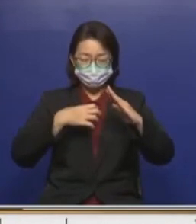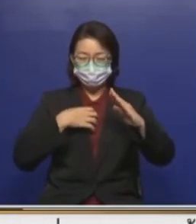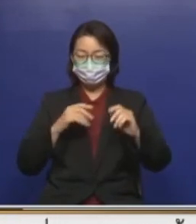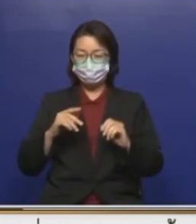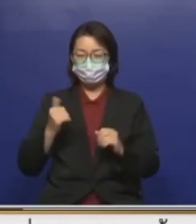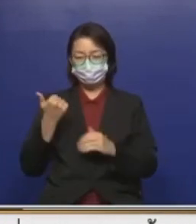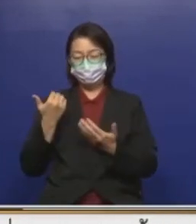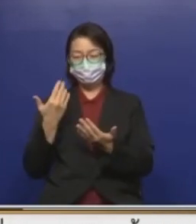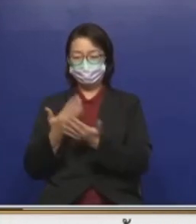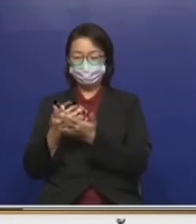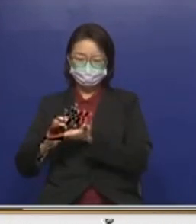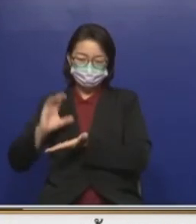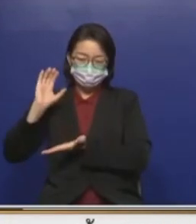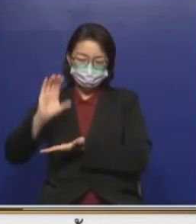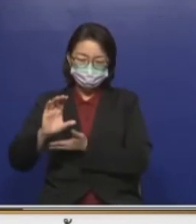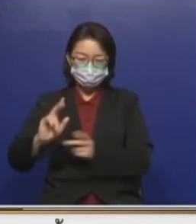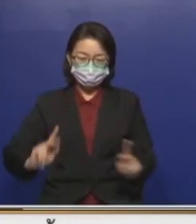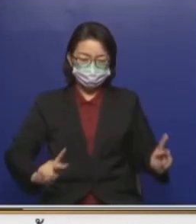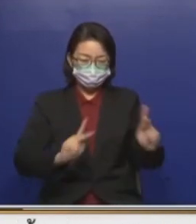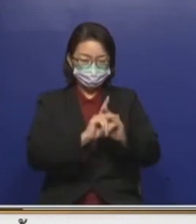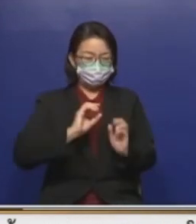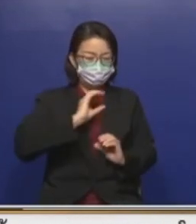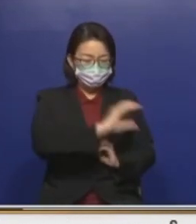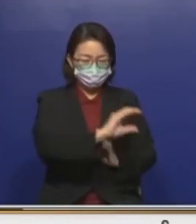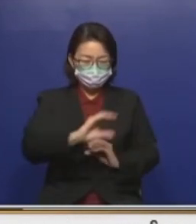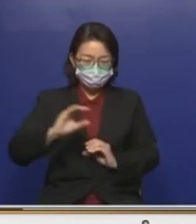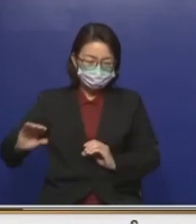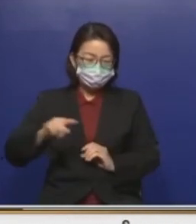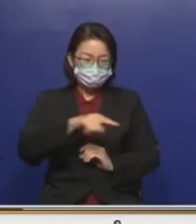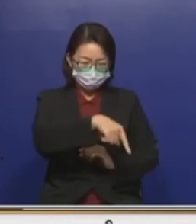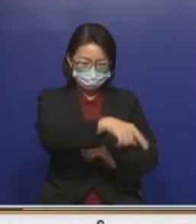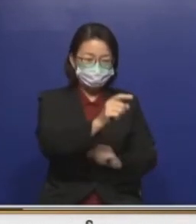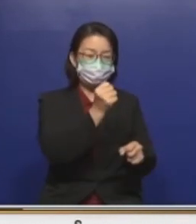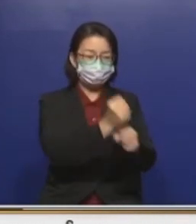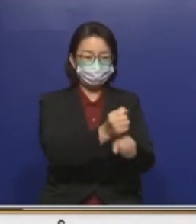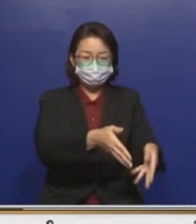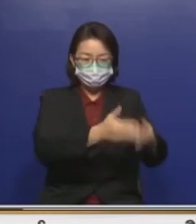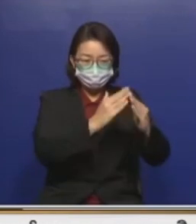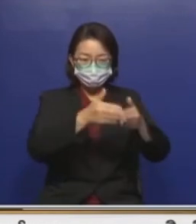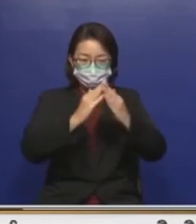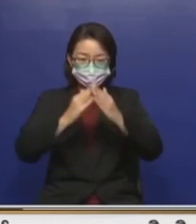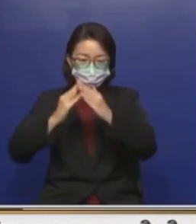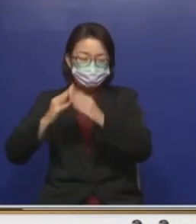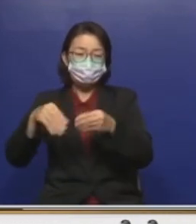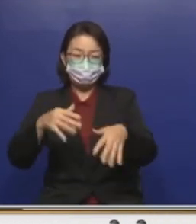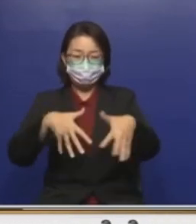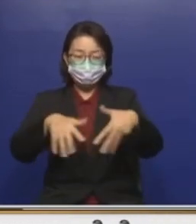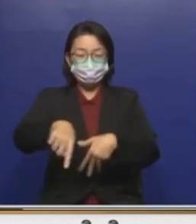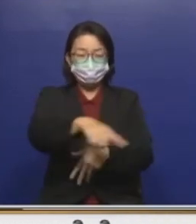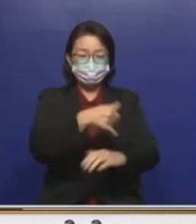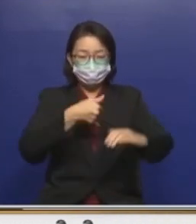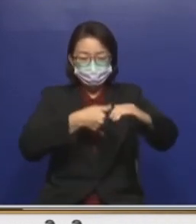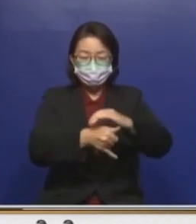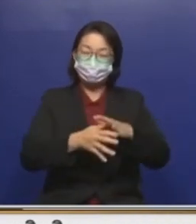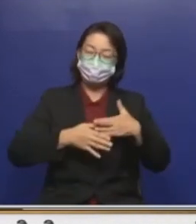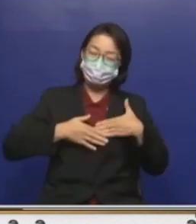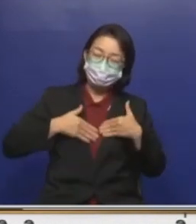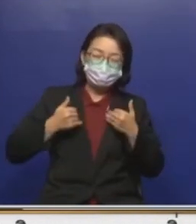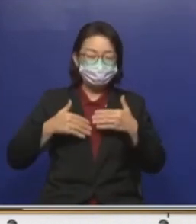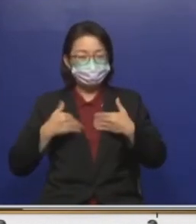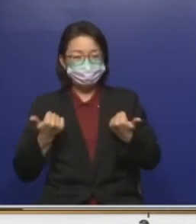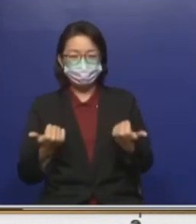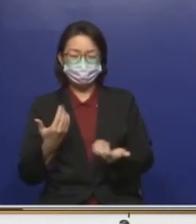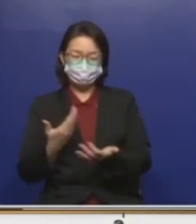ไปร่วมมือกันในการทำบ้านขึ้นมาให้ประชาชนได้อยู่อาศัยแต่เวลาผ่านไปปีแล้วปีเล่าบ้านนี้